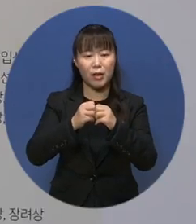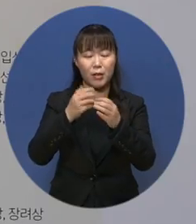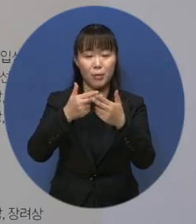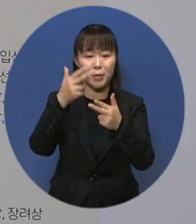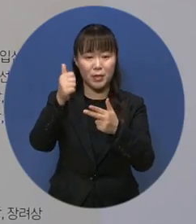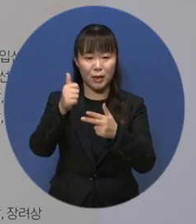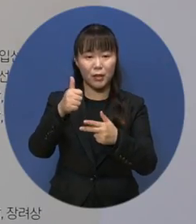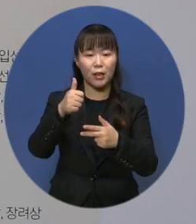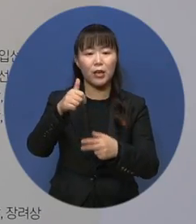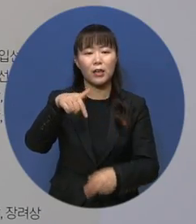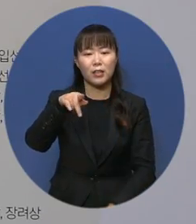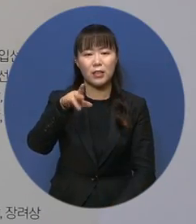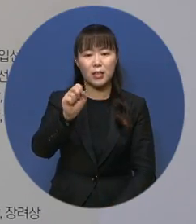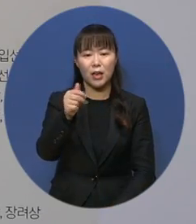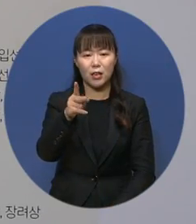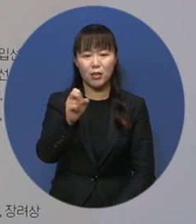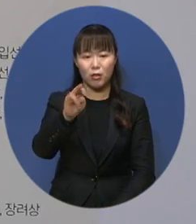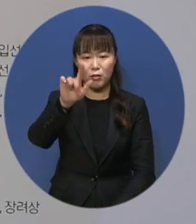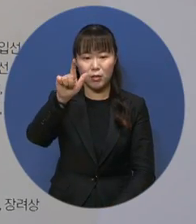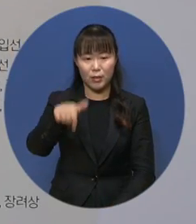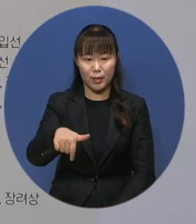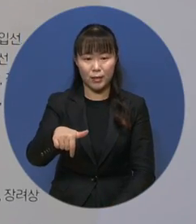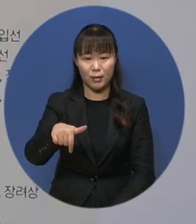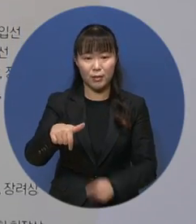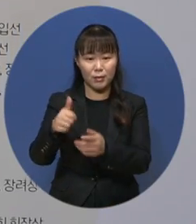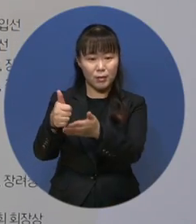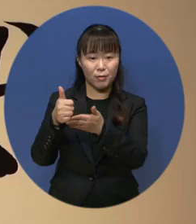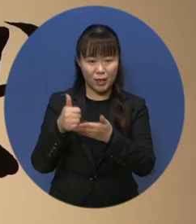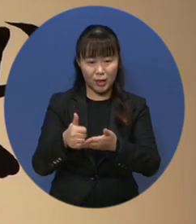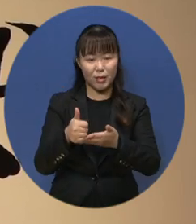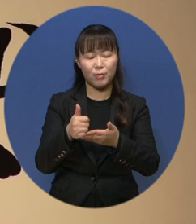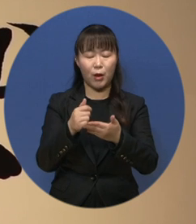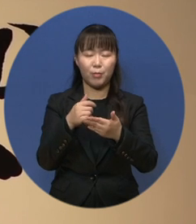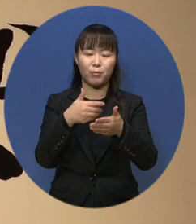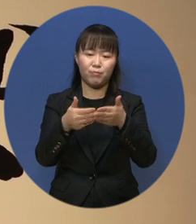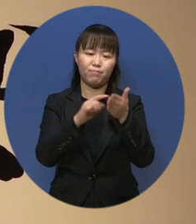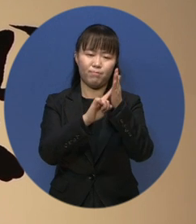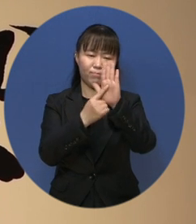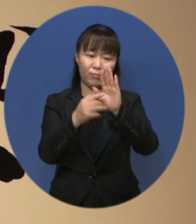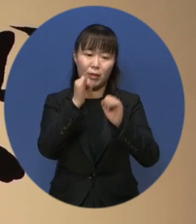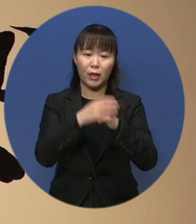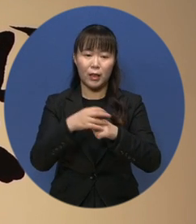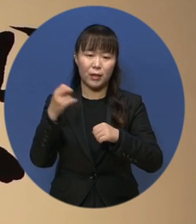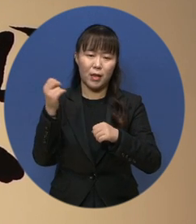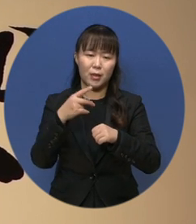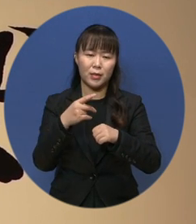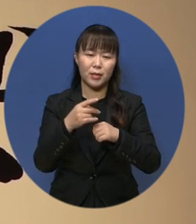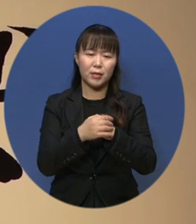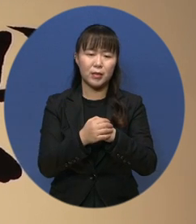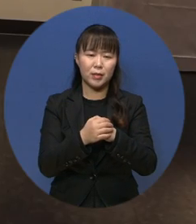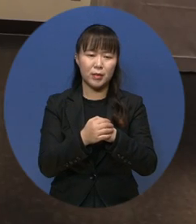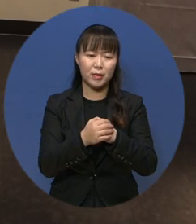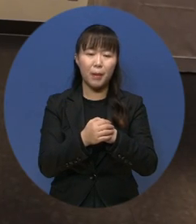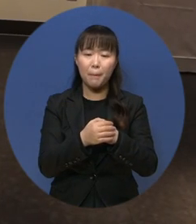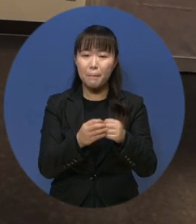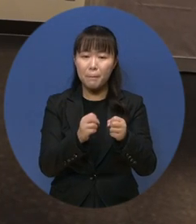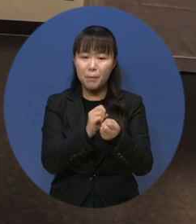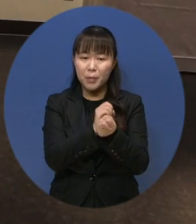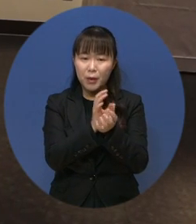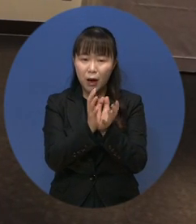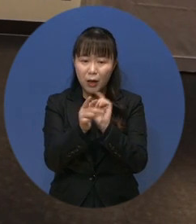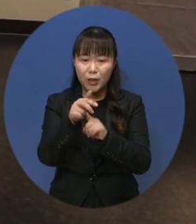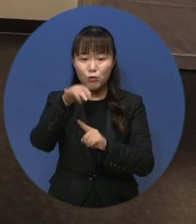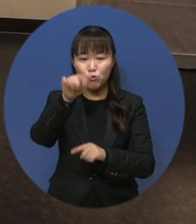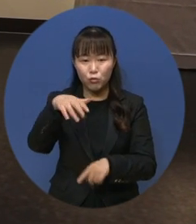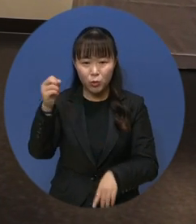주경 장형익 작가의 초대전이 열리고 있습니다. 다시 피어나든 죽과 예라는 주제로 열린